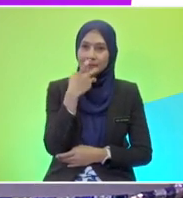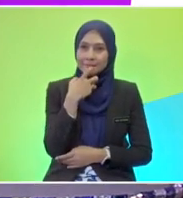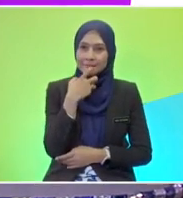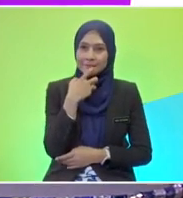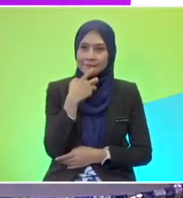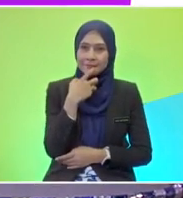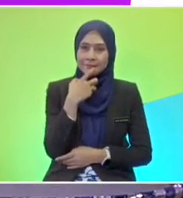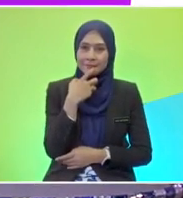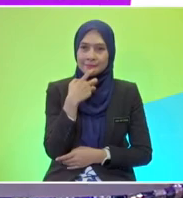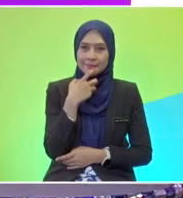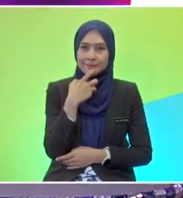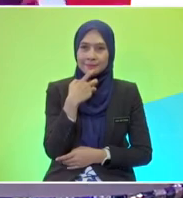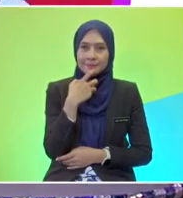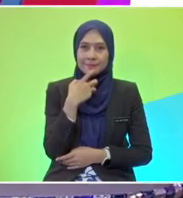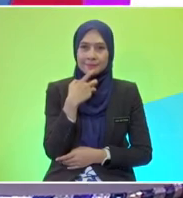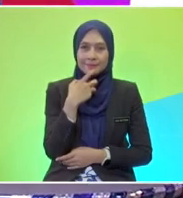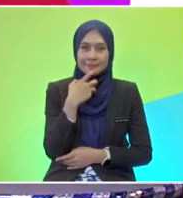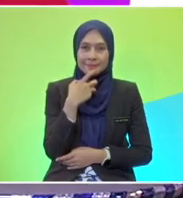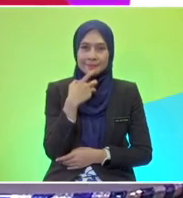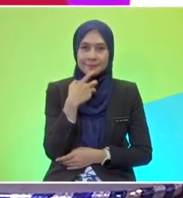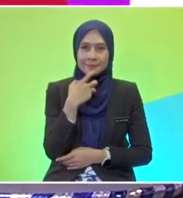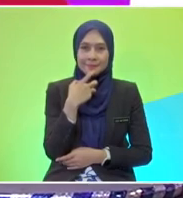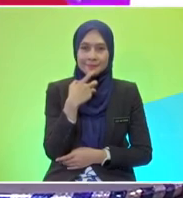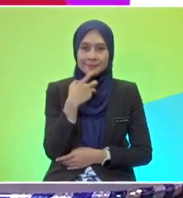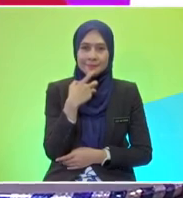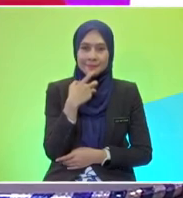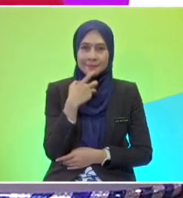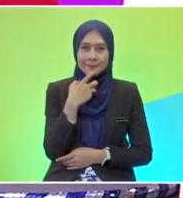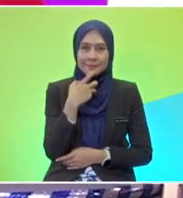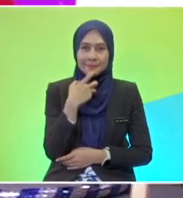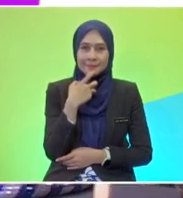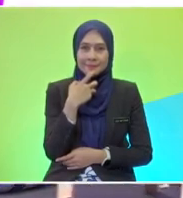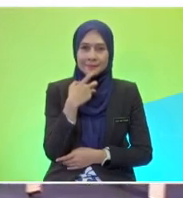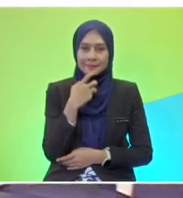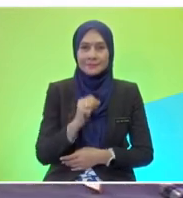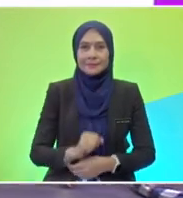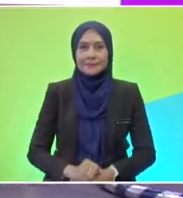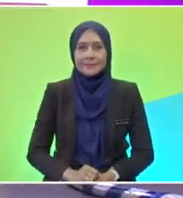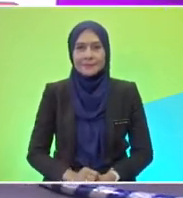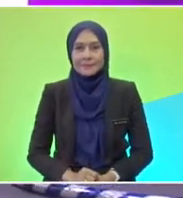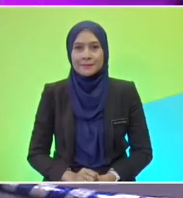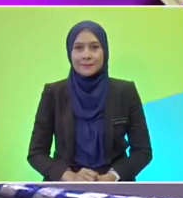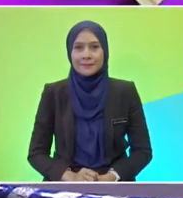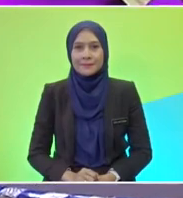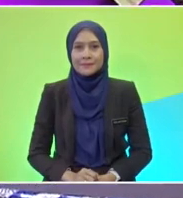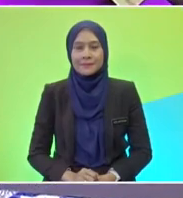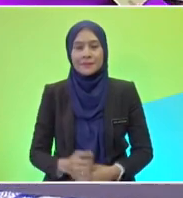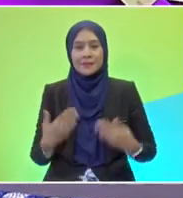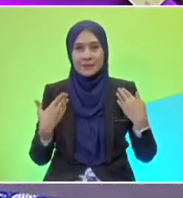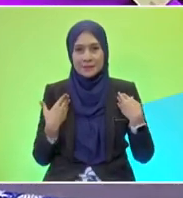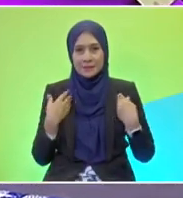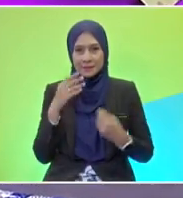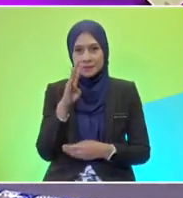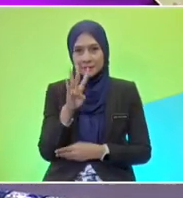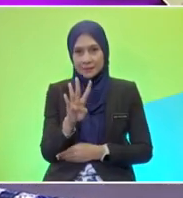Okey, Kak Fika ada empat biji. Tiga, empat. Jauhnya apple saya. Boleh Kak Fika? Boleh, cikgu. Okey, ada empat di